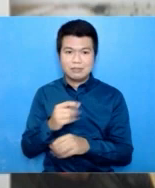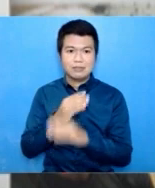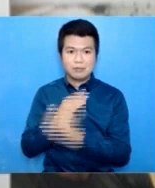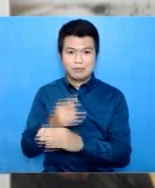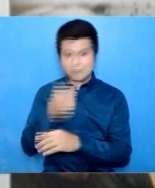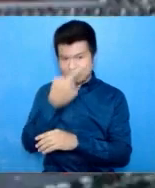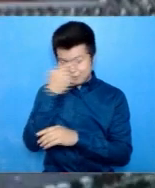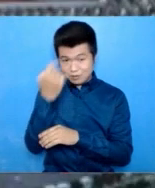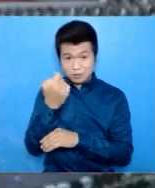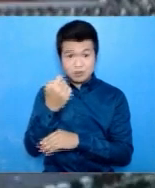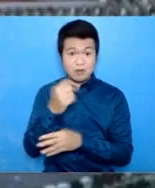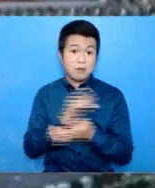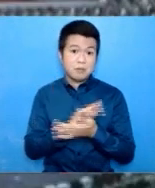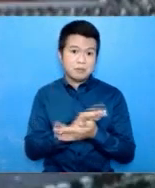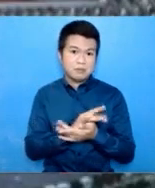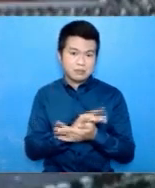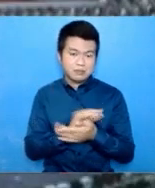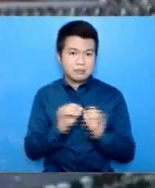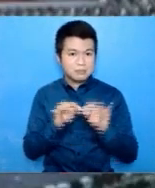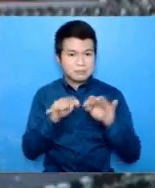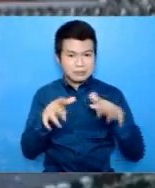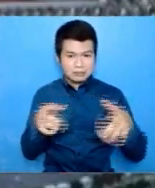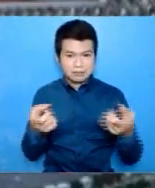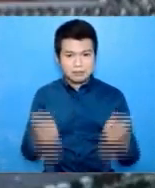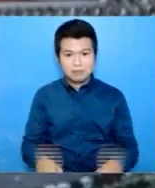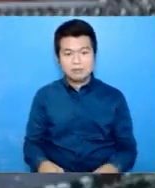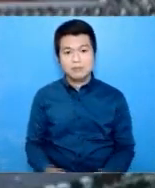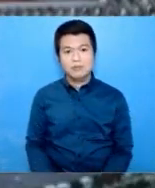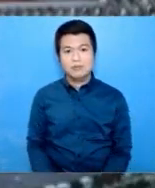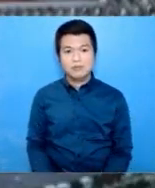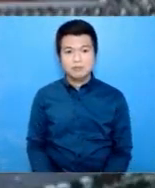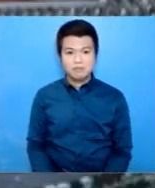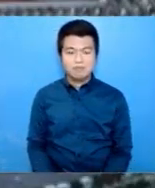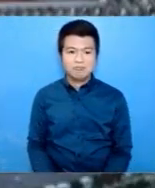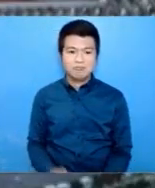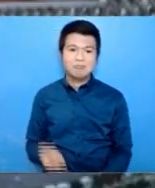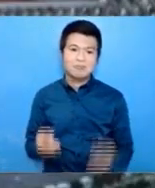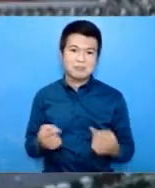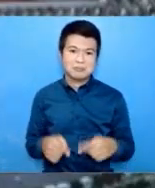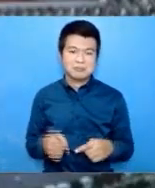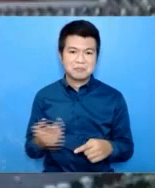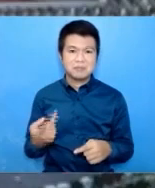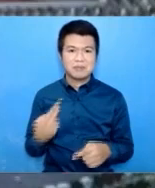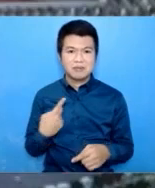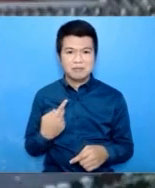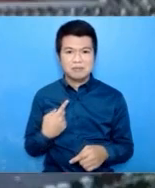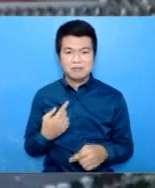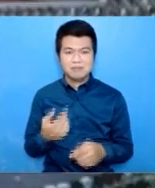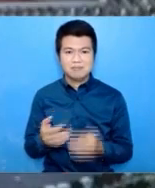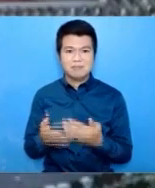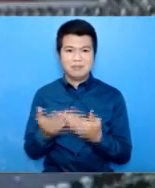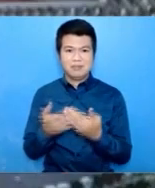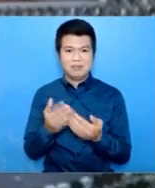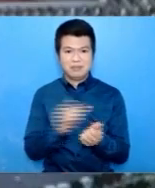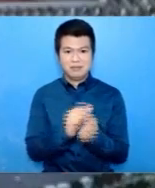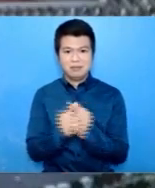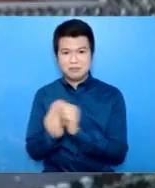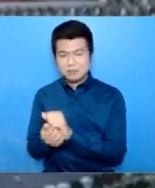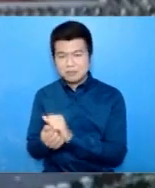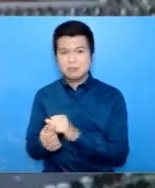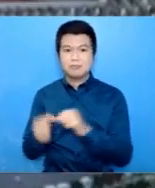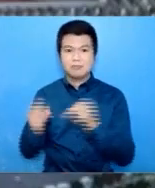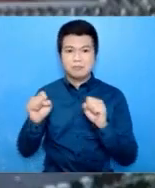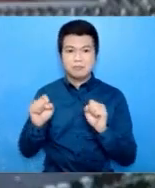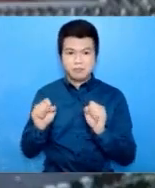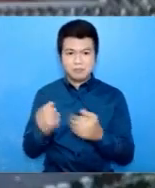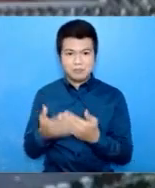So, for this fight, kung he has 11 days, mas madali ang adjustment, mas madaling makakakuha ng